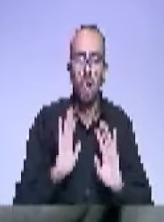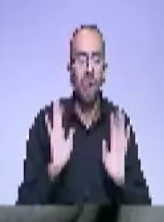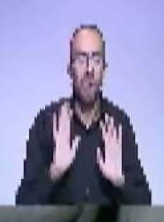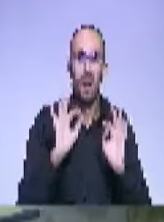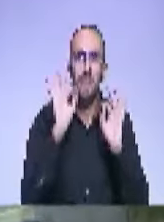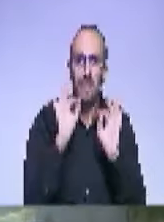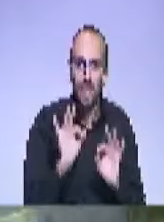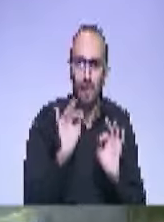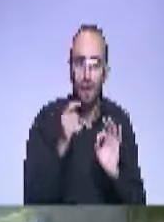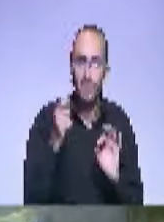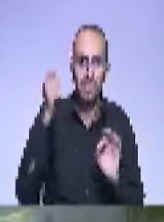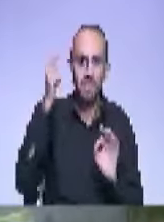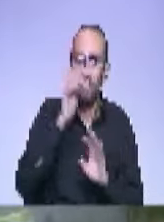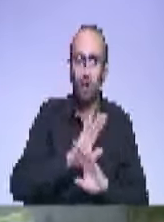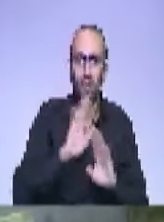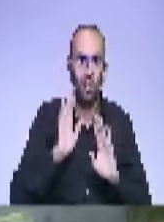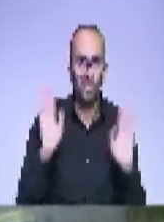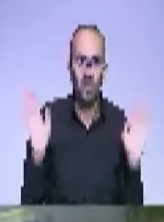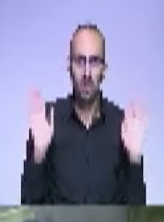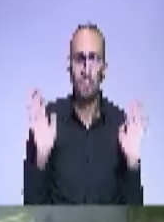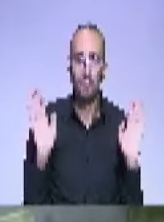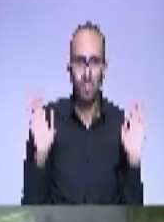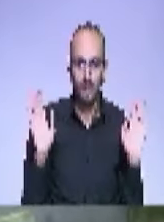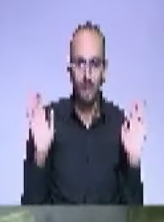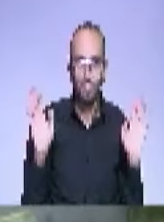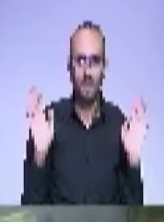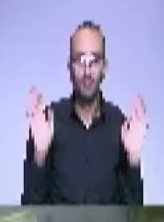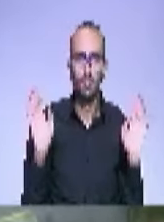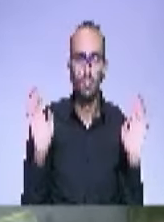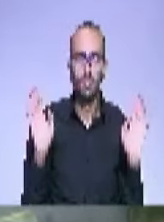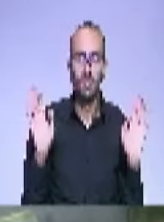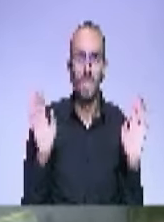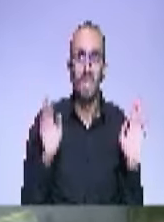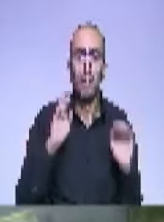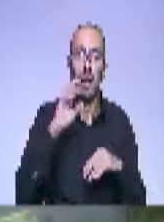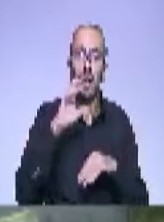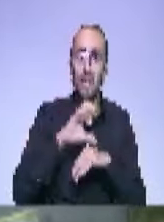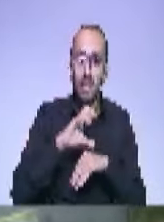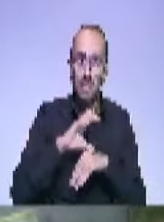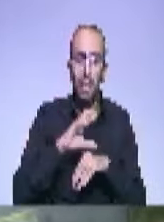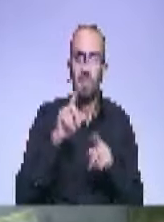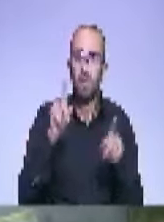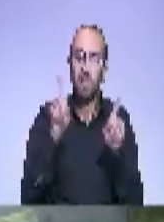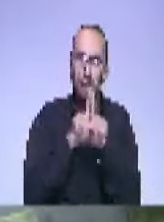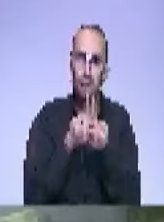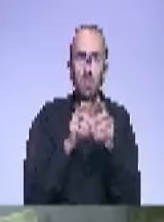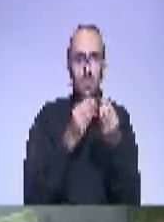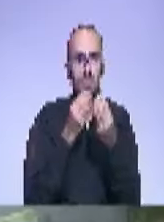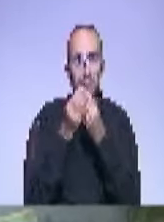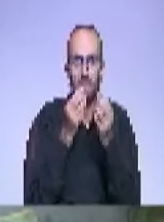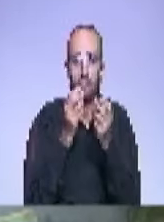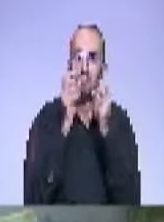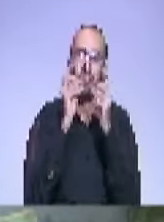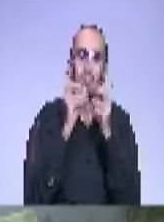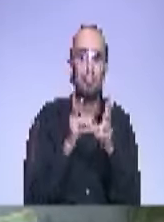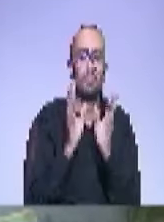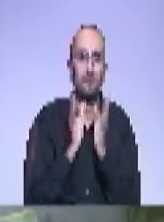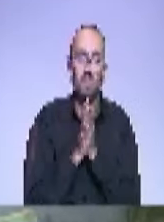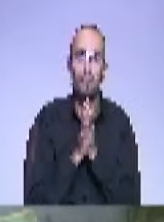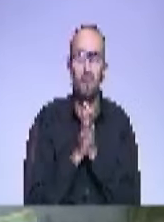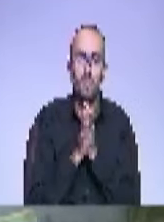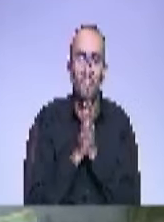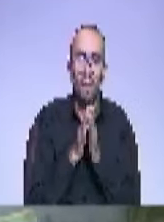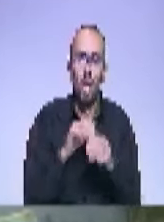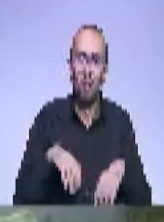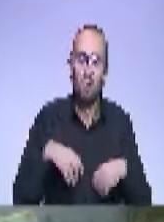ما هو الامور بتبقى اكثر تعقيدا. يعني الكنيسه تقربهم لبعض، تقابلهم ببعض بره، المشكله بعيد. والبنت تقول